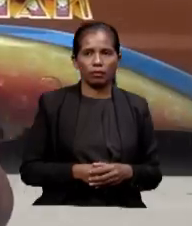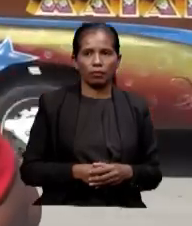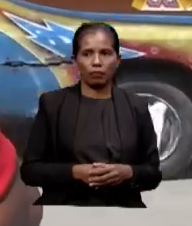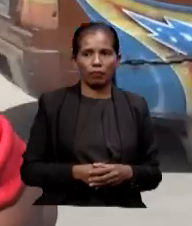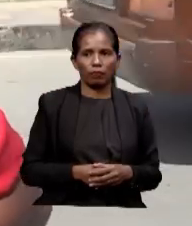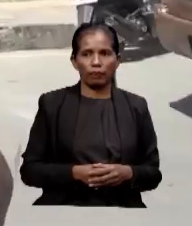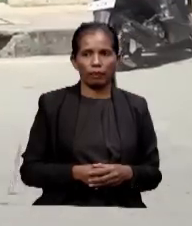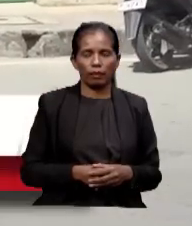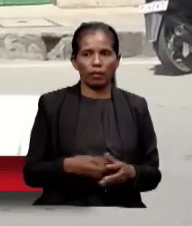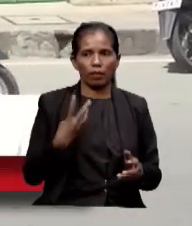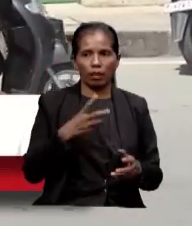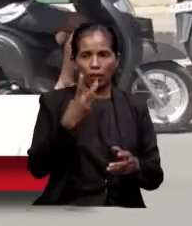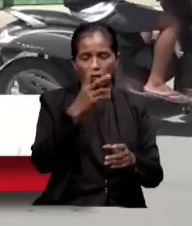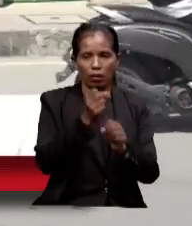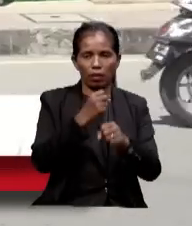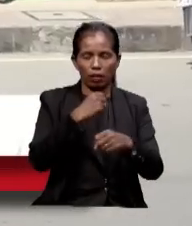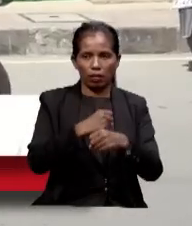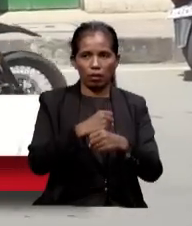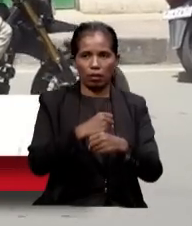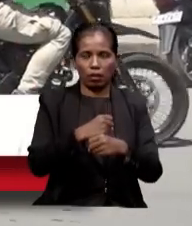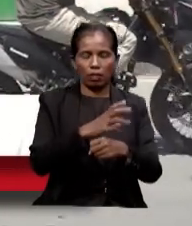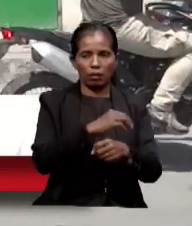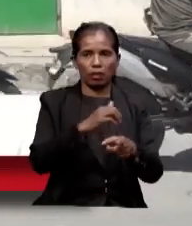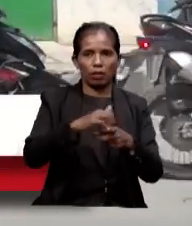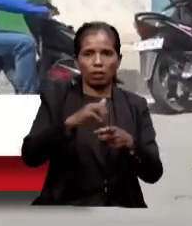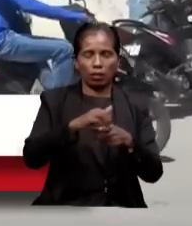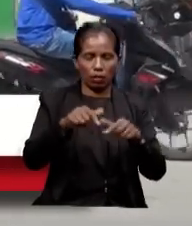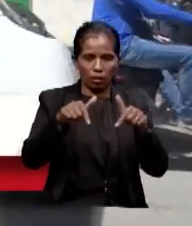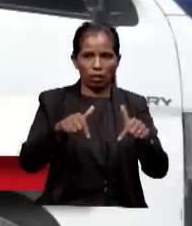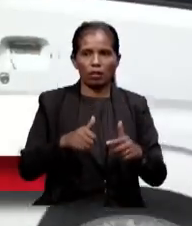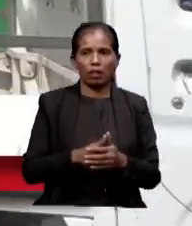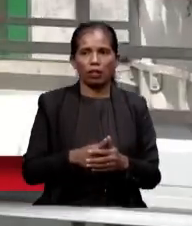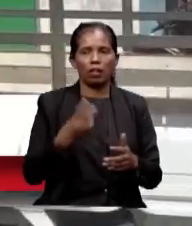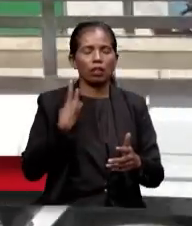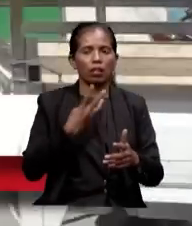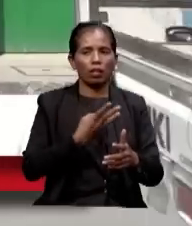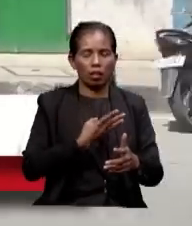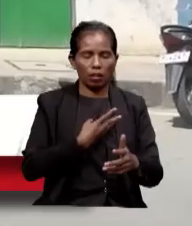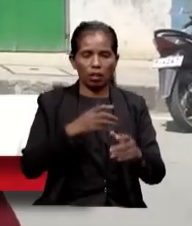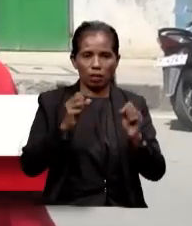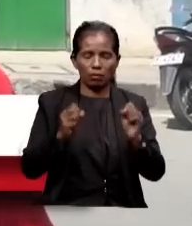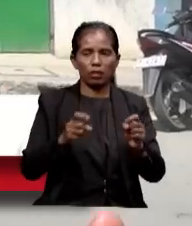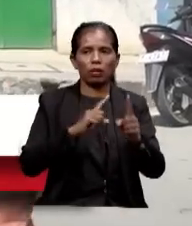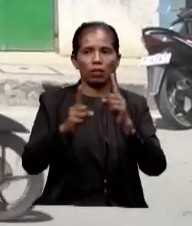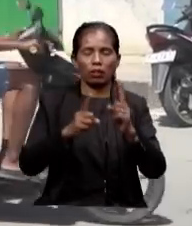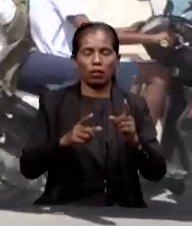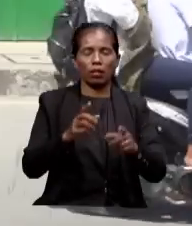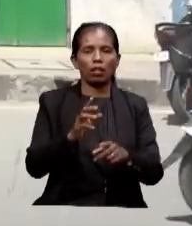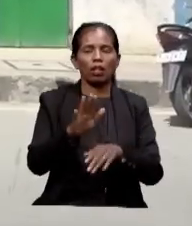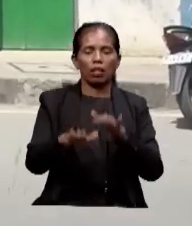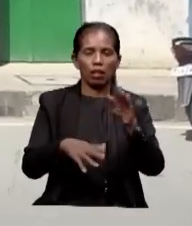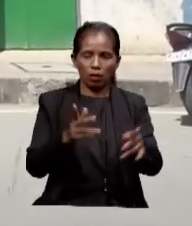Pendaulah yang punya hal tren ya bentik auto ne be am se be fizira dan sana imila o kudaro ho